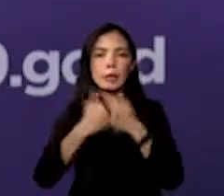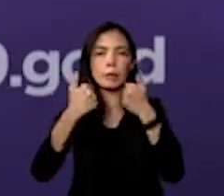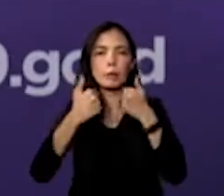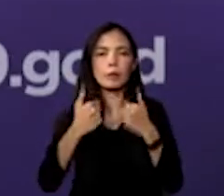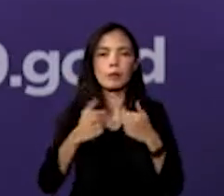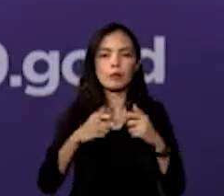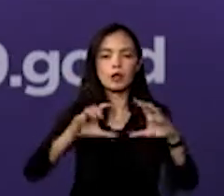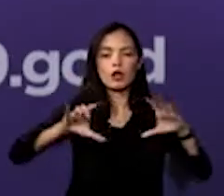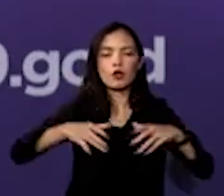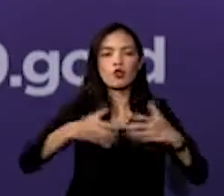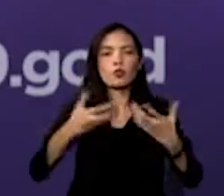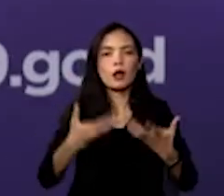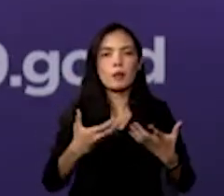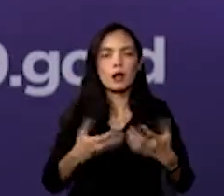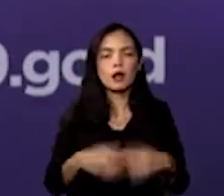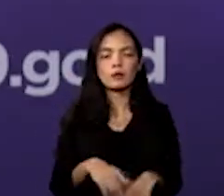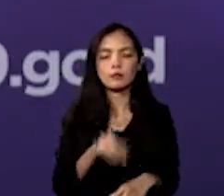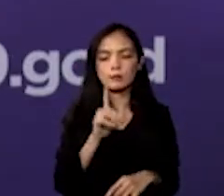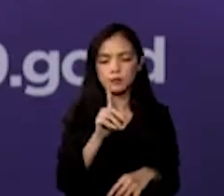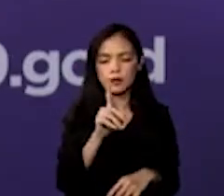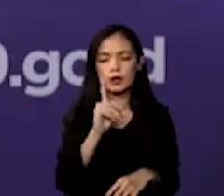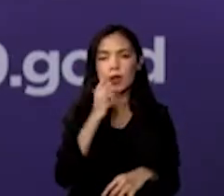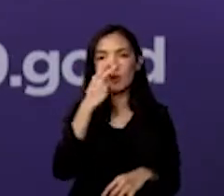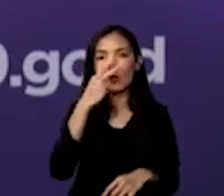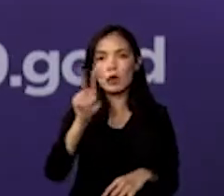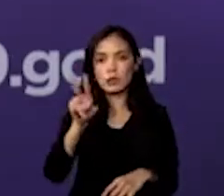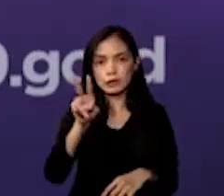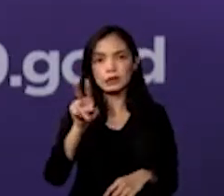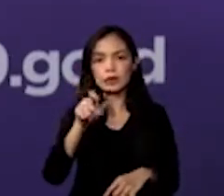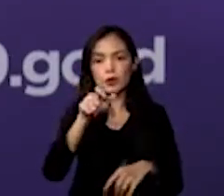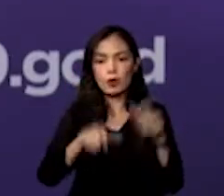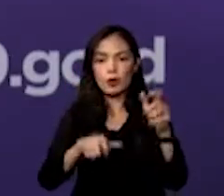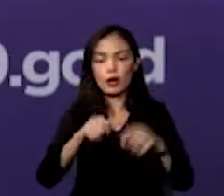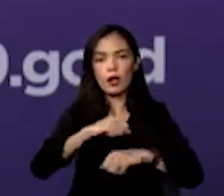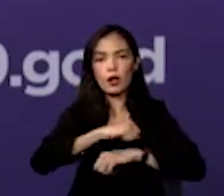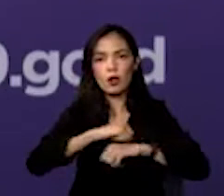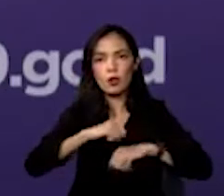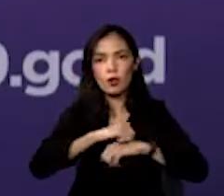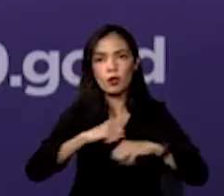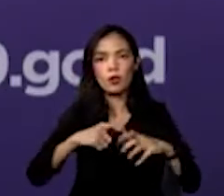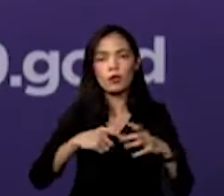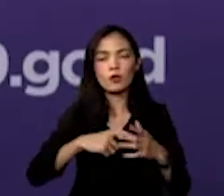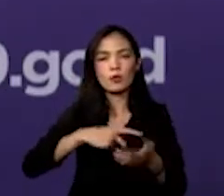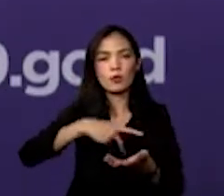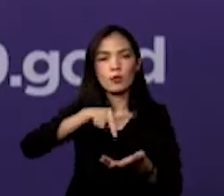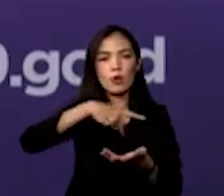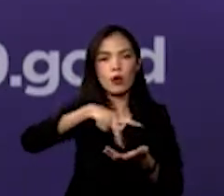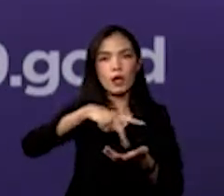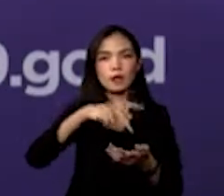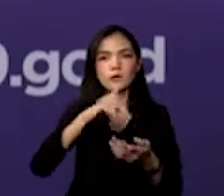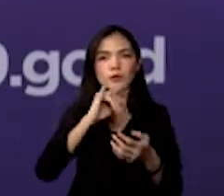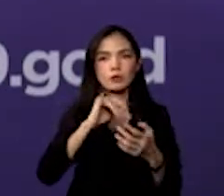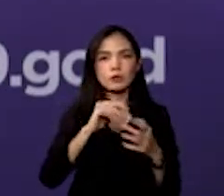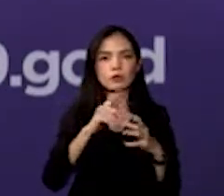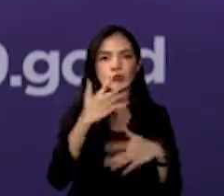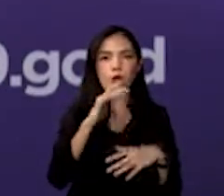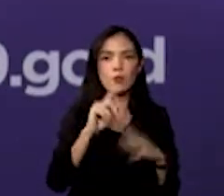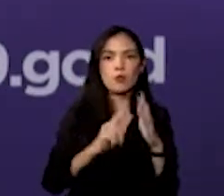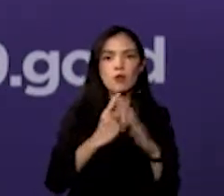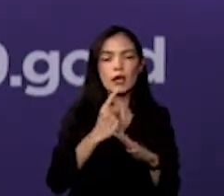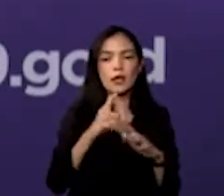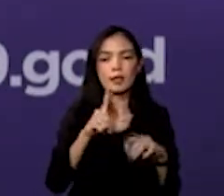ini kalau di luar negeri nih pemain bola di on he udah liganya itu atletnya